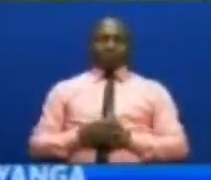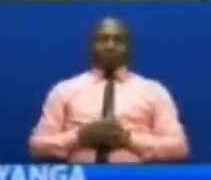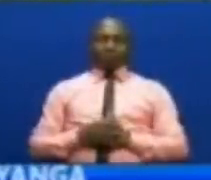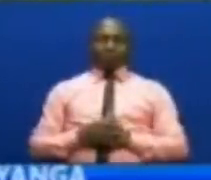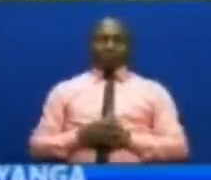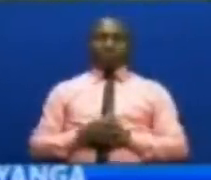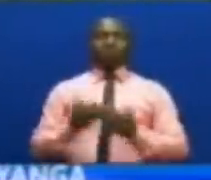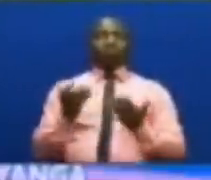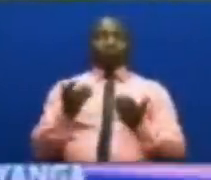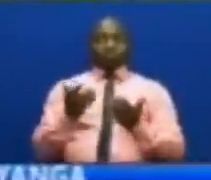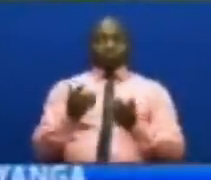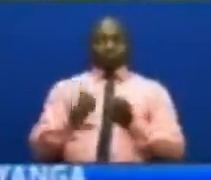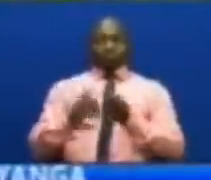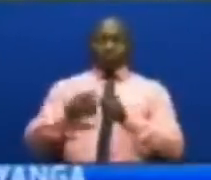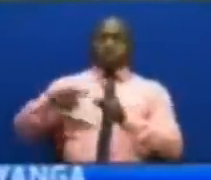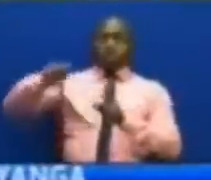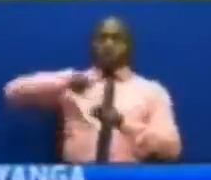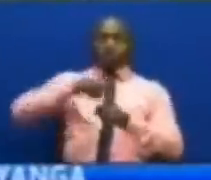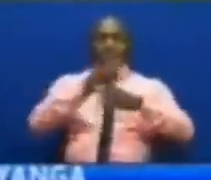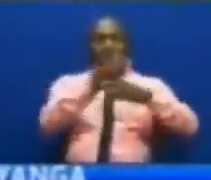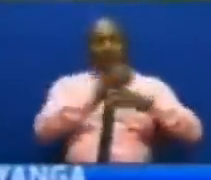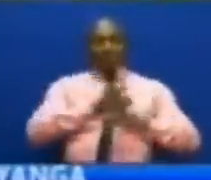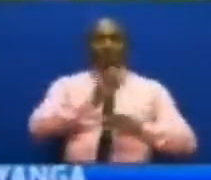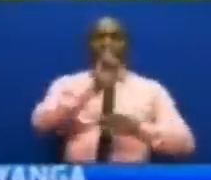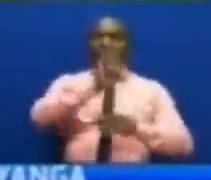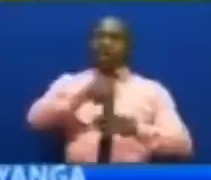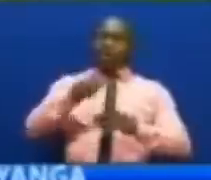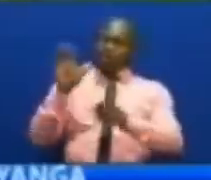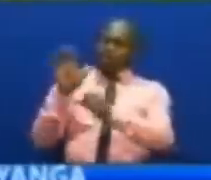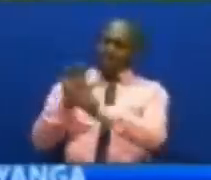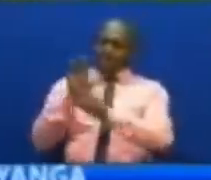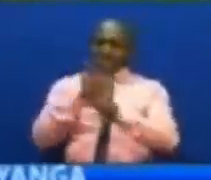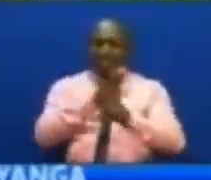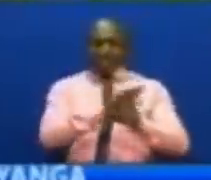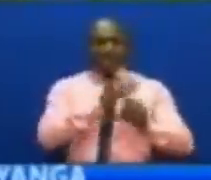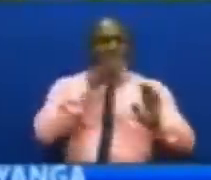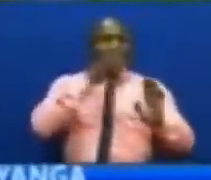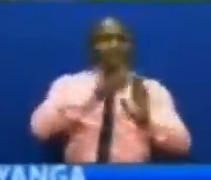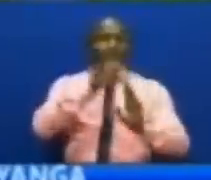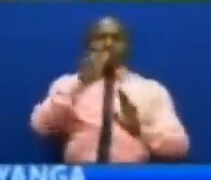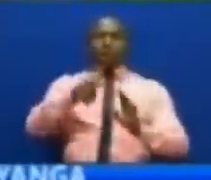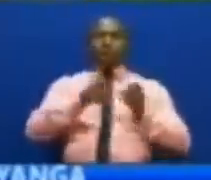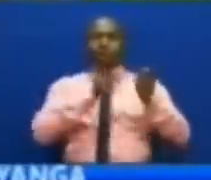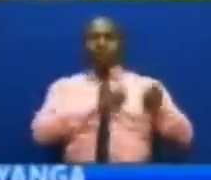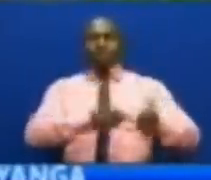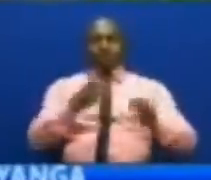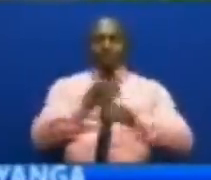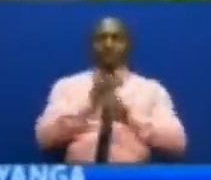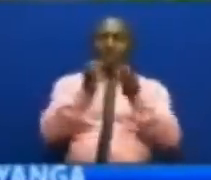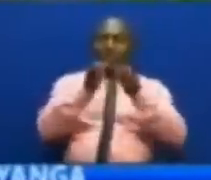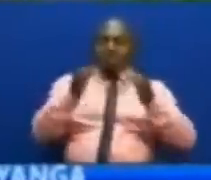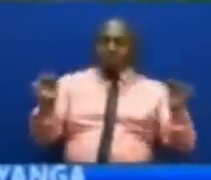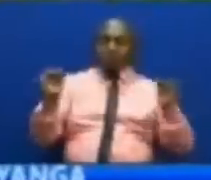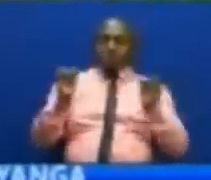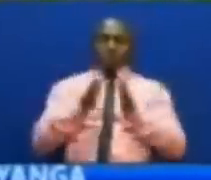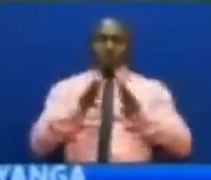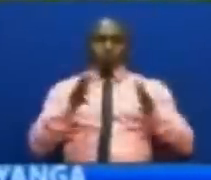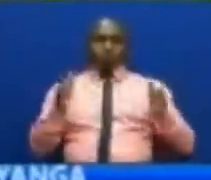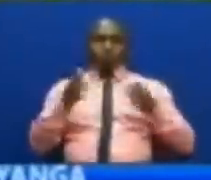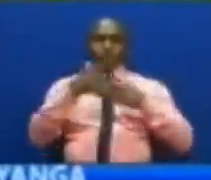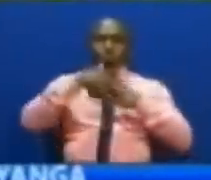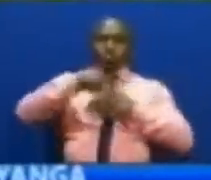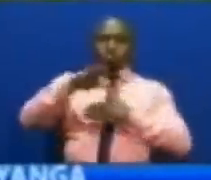izidishe makampuni yawepo mengi ili wakulima wawe na fursa nyingi kwa ajili ya kuuza tumbaku